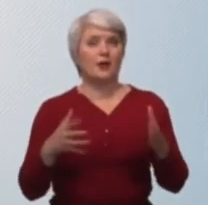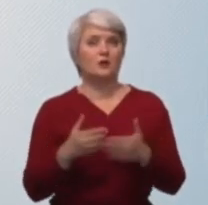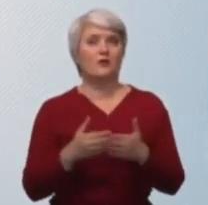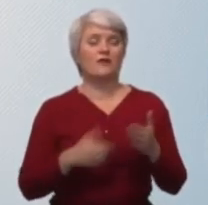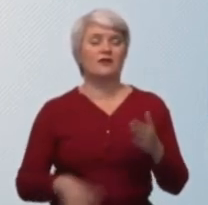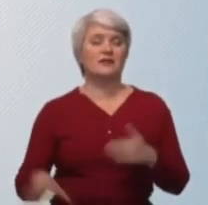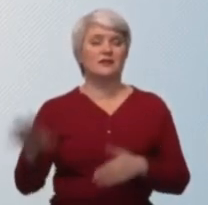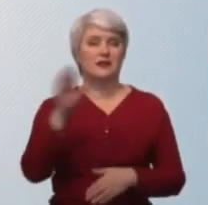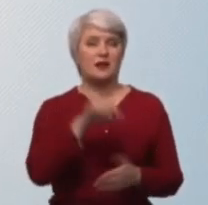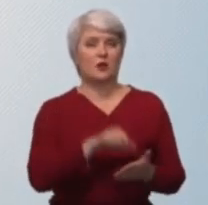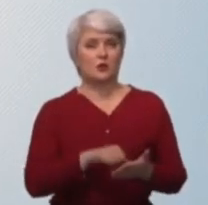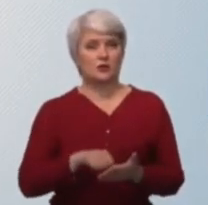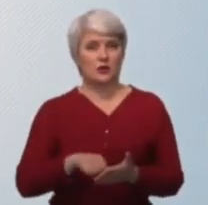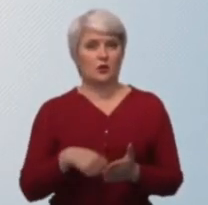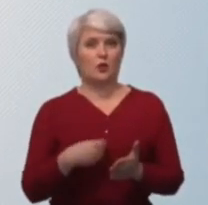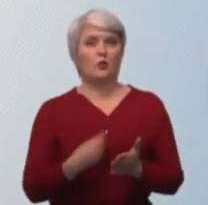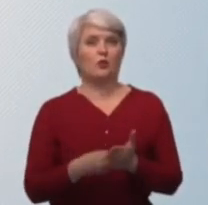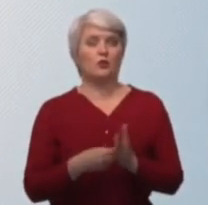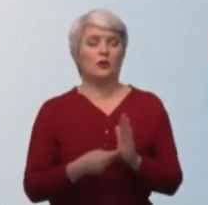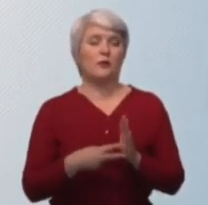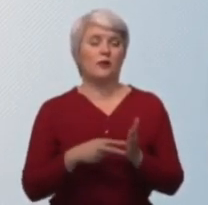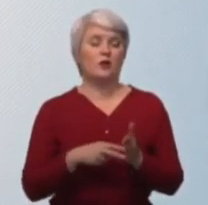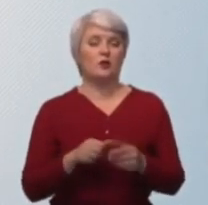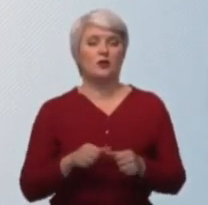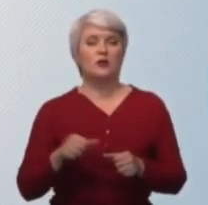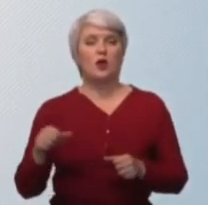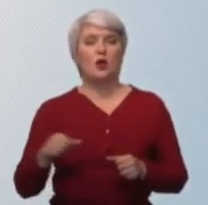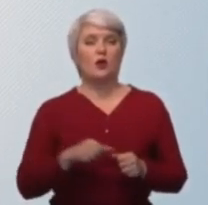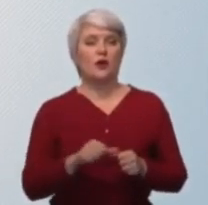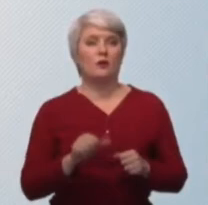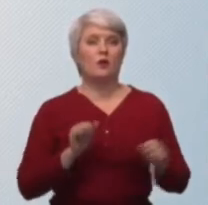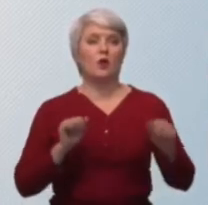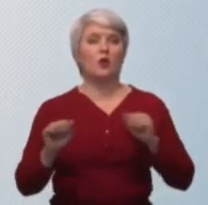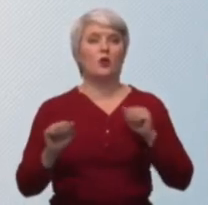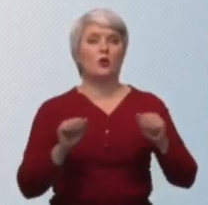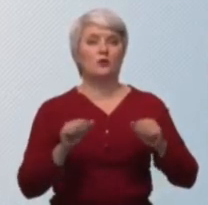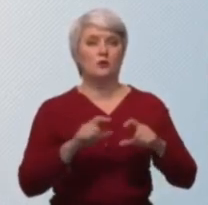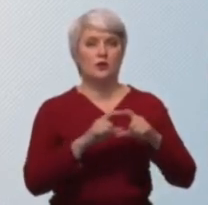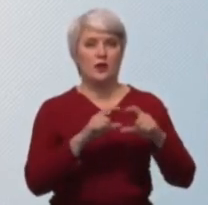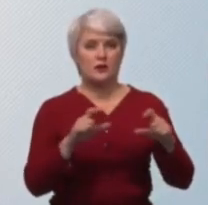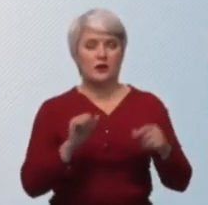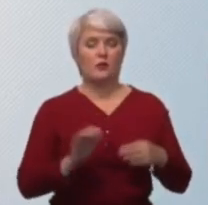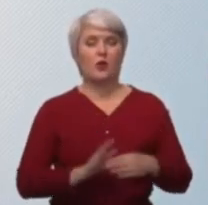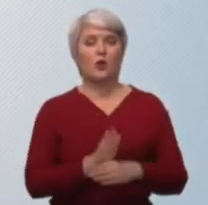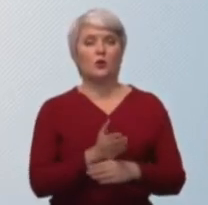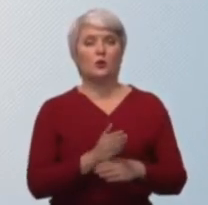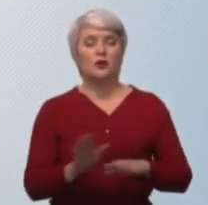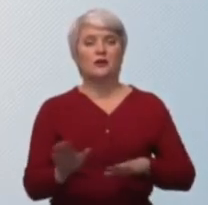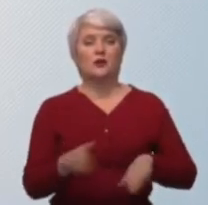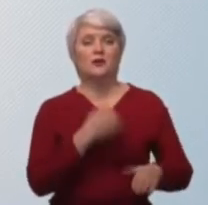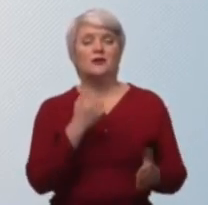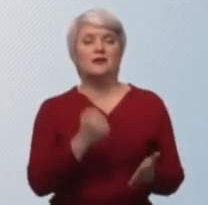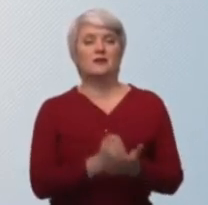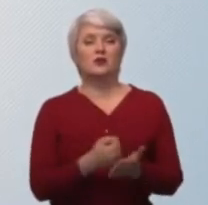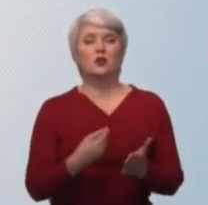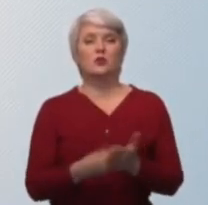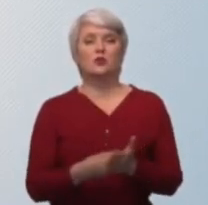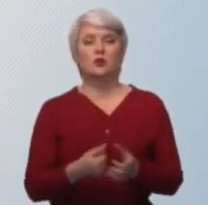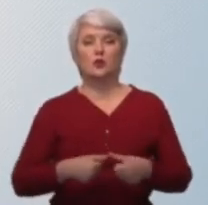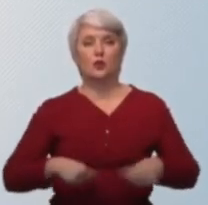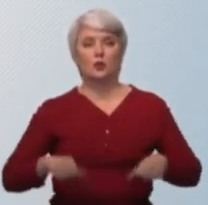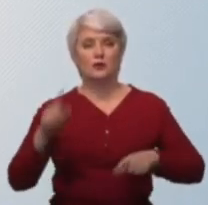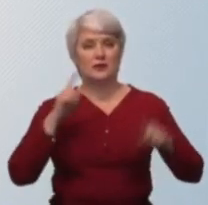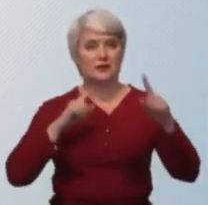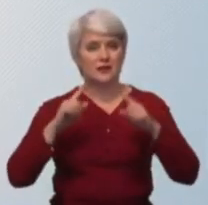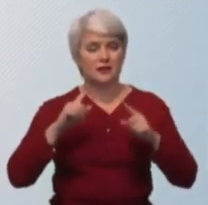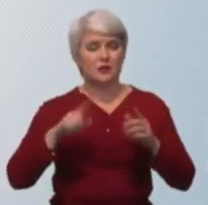складу. Бюджет планується окремими розпорядниками, але розподіляється після затвердження бюджетної комісії сесією міської